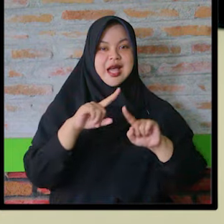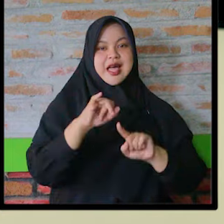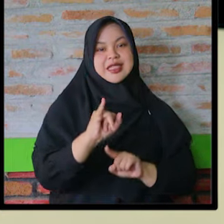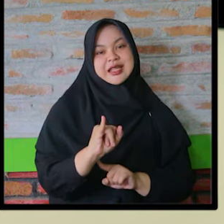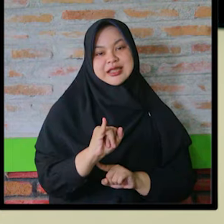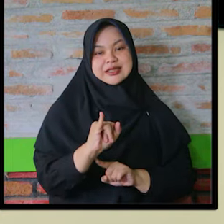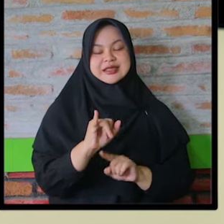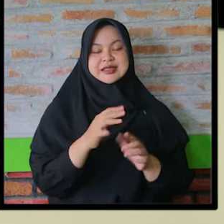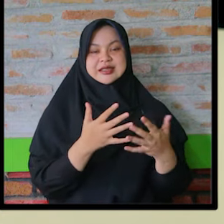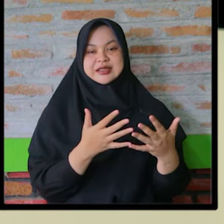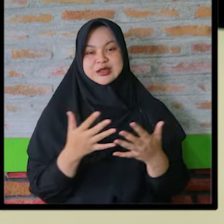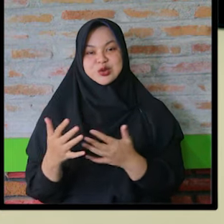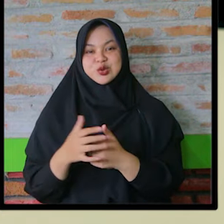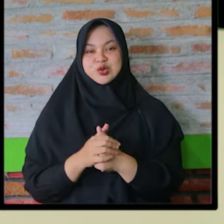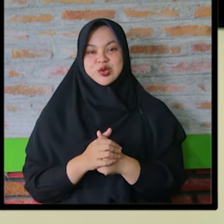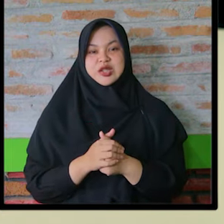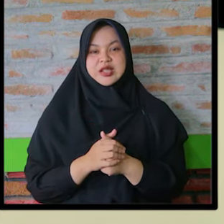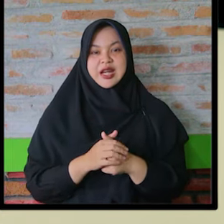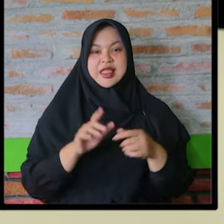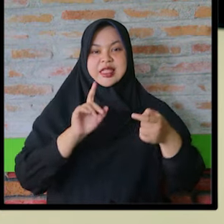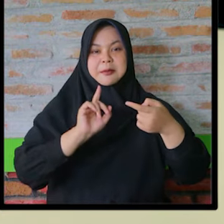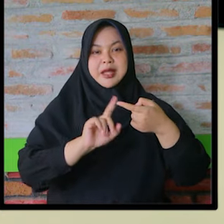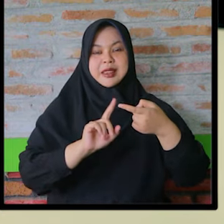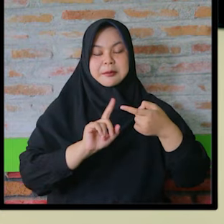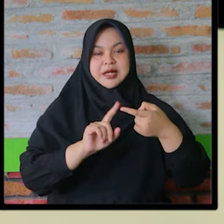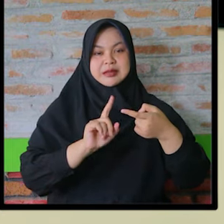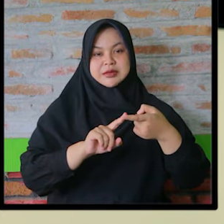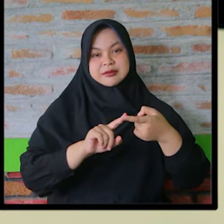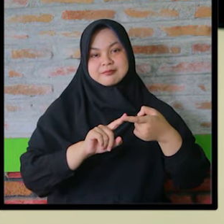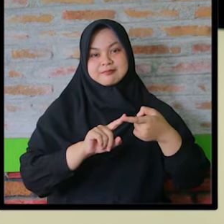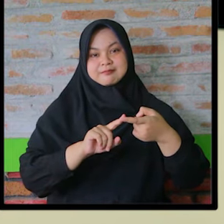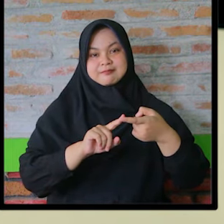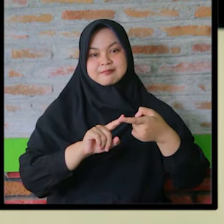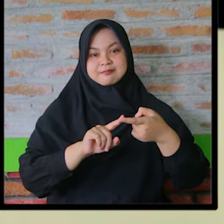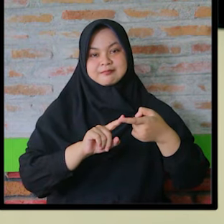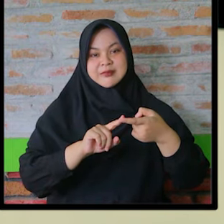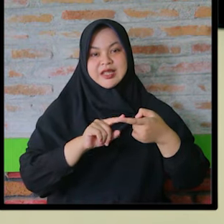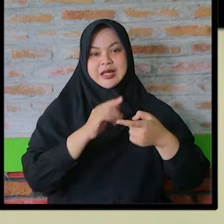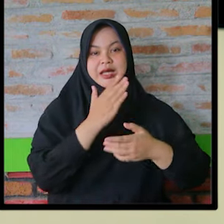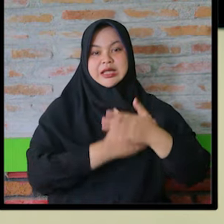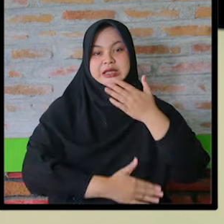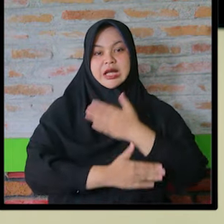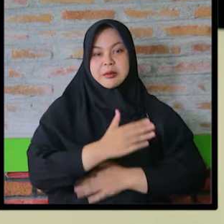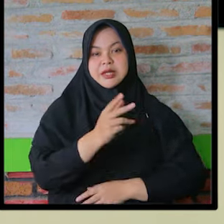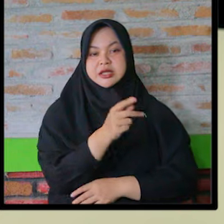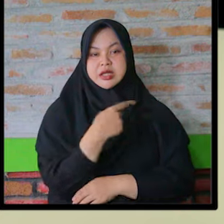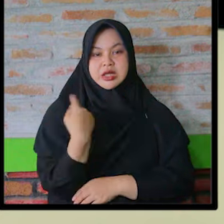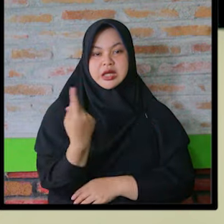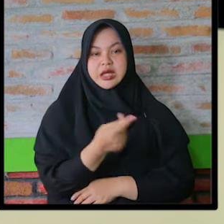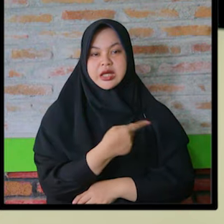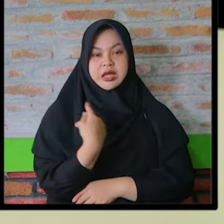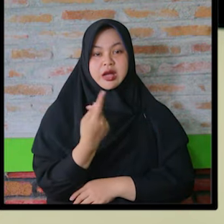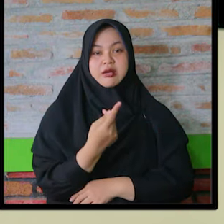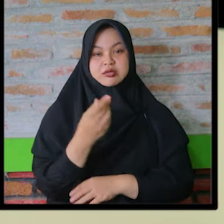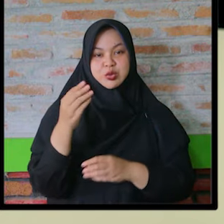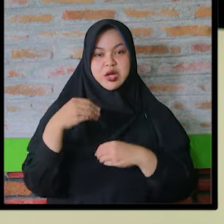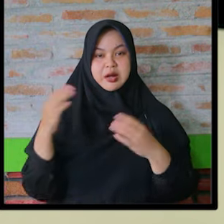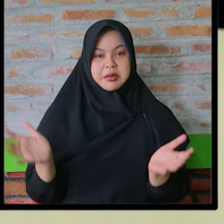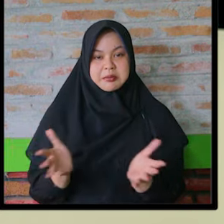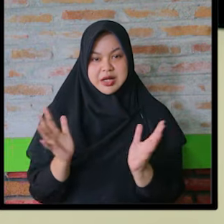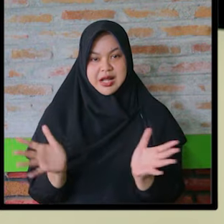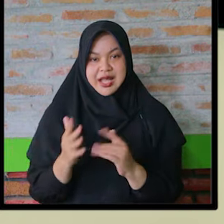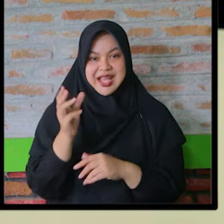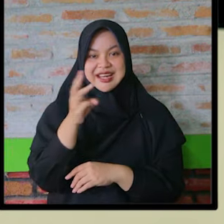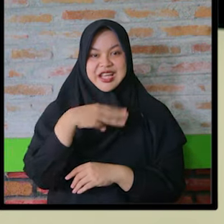sukaarti sukaarjo dengan teman-teman apa Nam Dengan teman-teman disabilitas ini kita juga ada pemberdayaan ekonomi